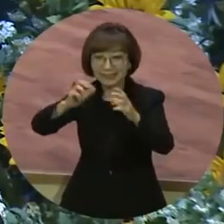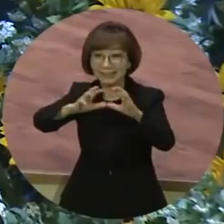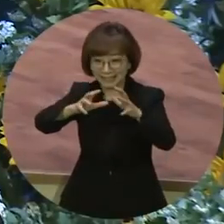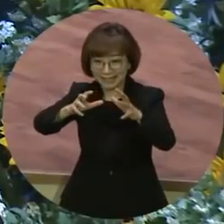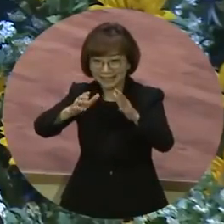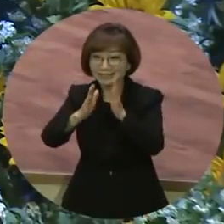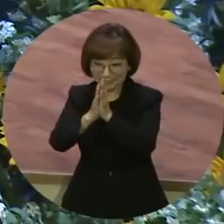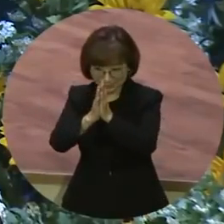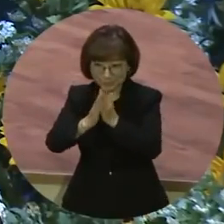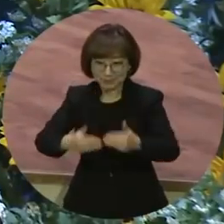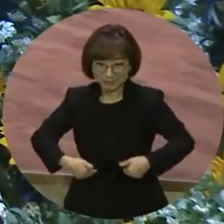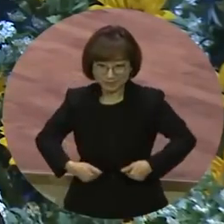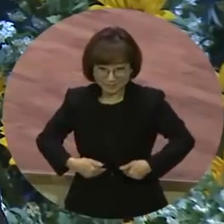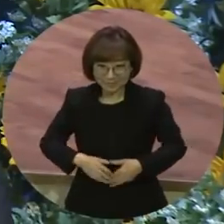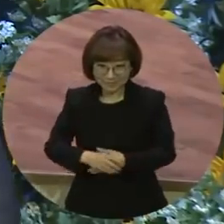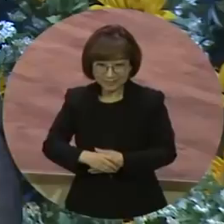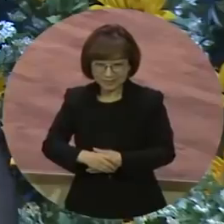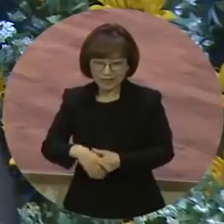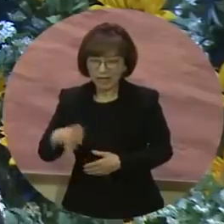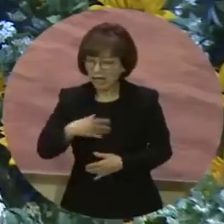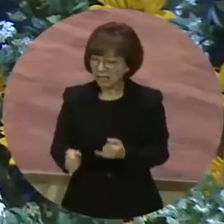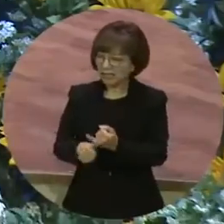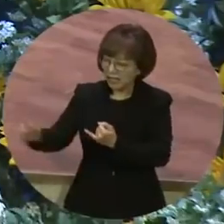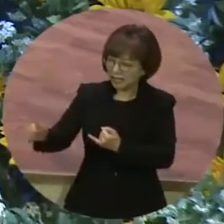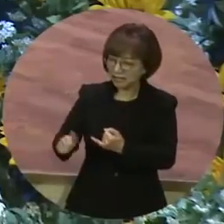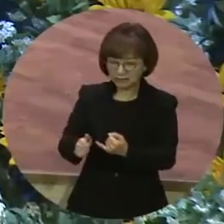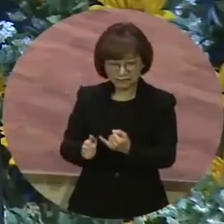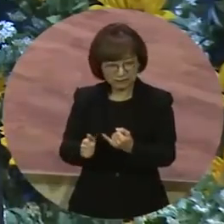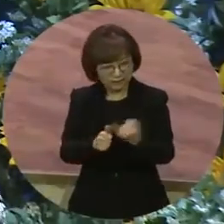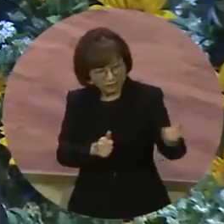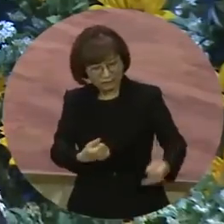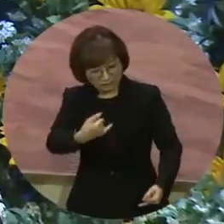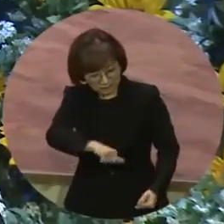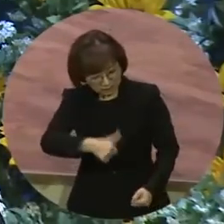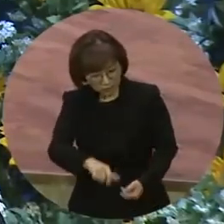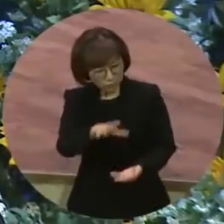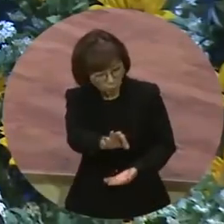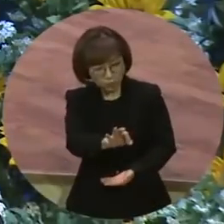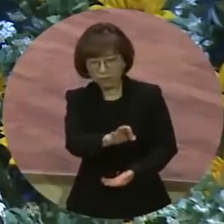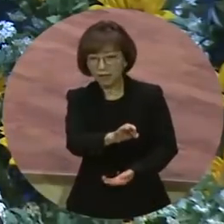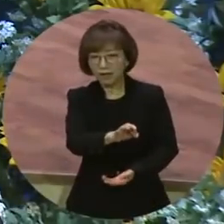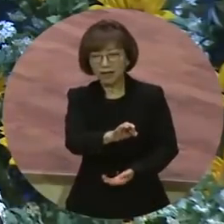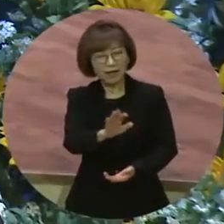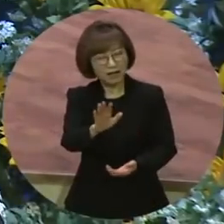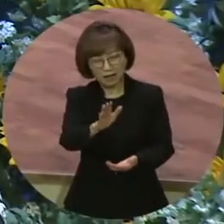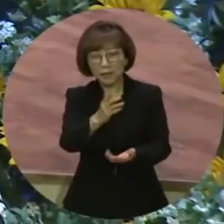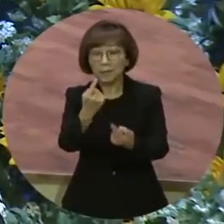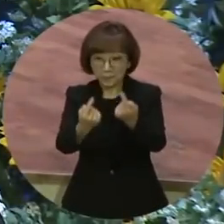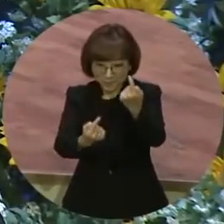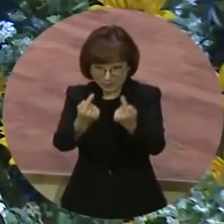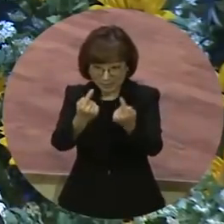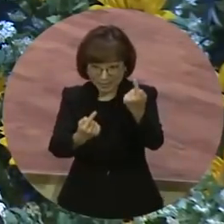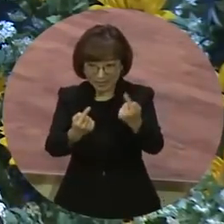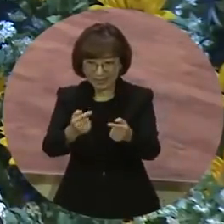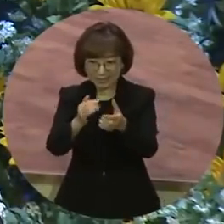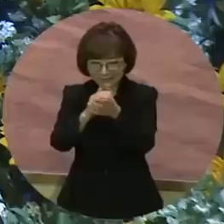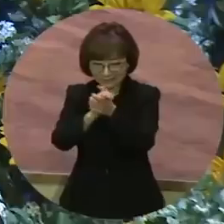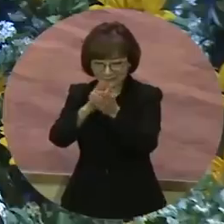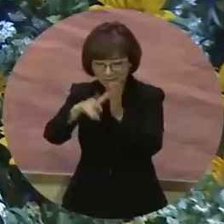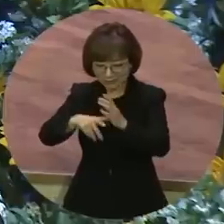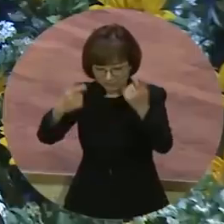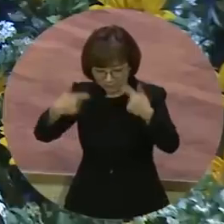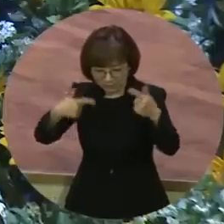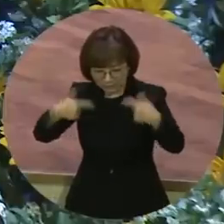기도하는 내용 속에 지금 뭐 남편 문제, 자식 문제, 돈 문제 다 알고 있어요. 하나님. 사단 찌꺼기 다 알고